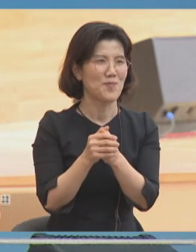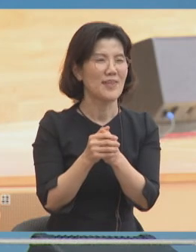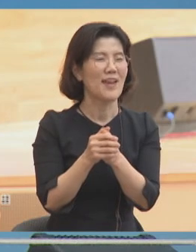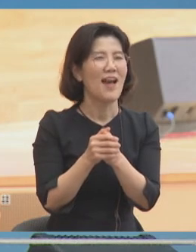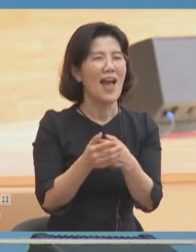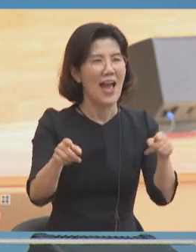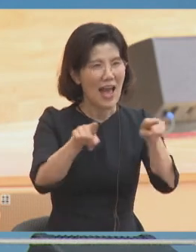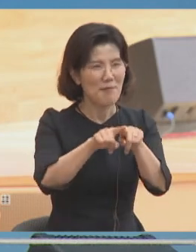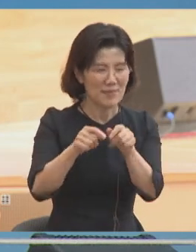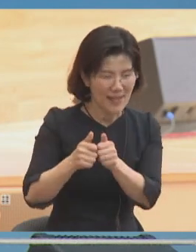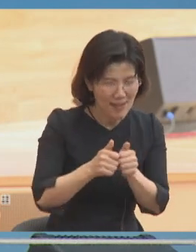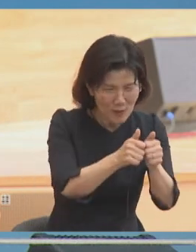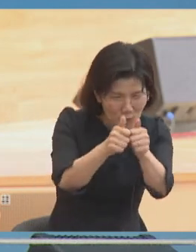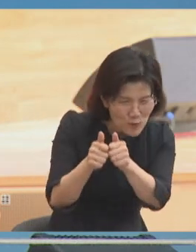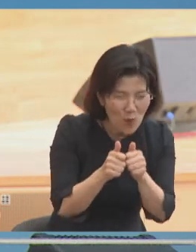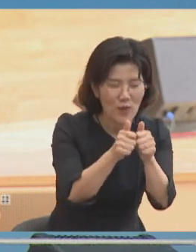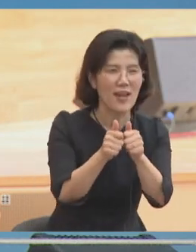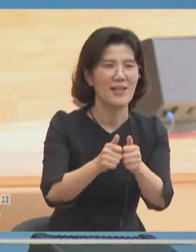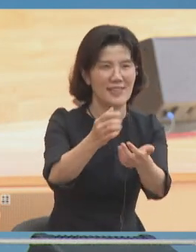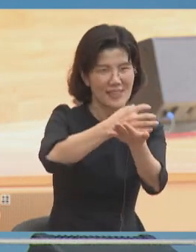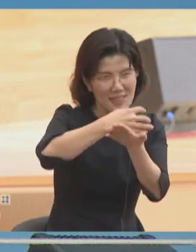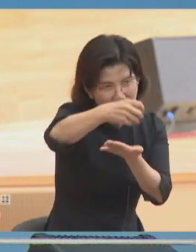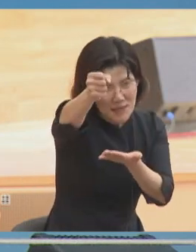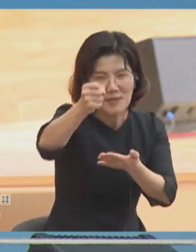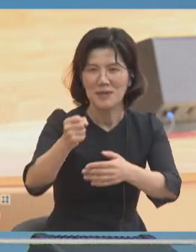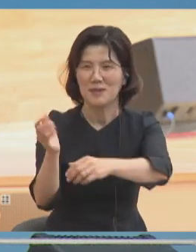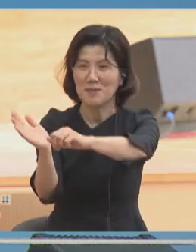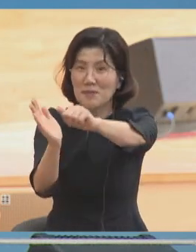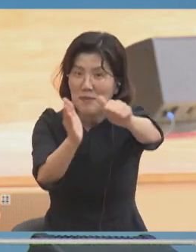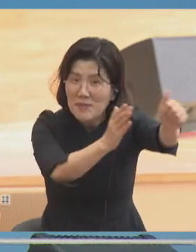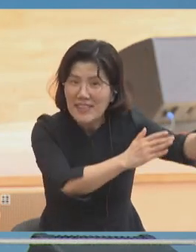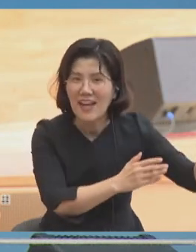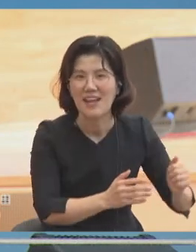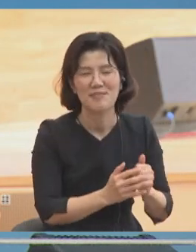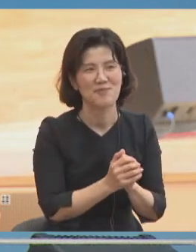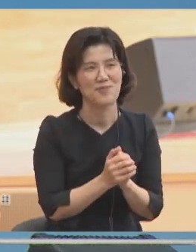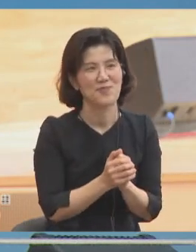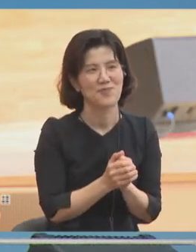나아가는 저와 여러분들 될 수 있기를 주 예수님의 이름으로 축복합니다 아멘